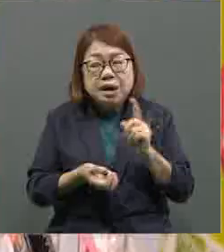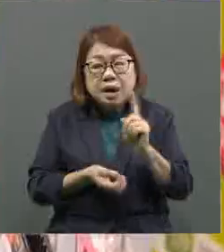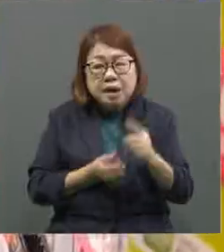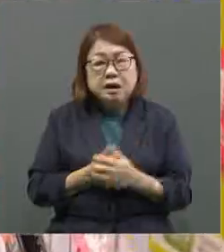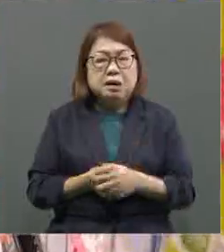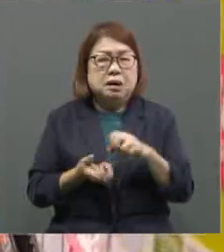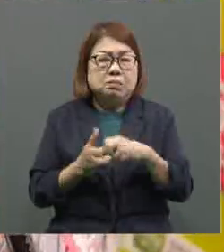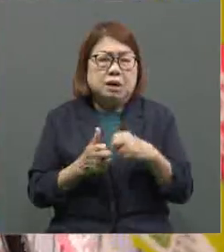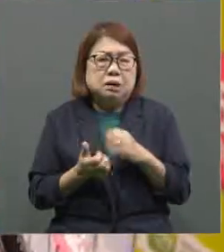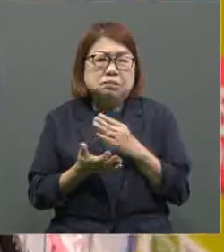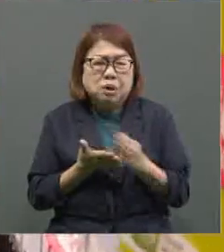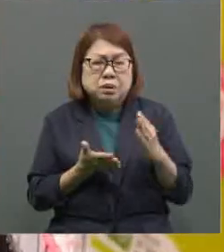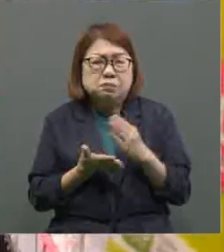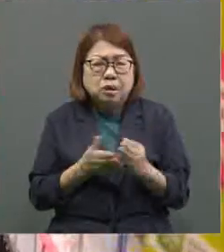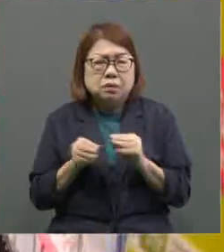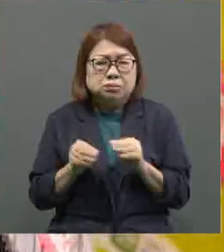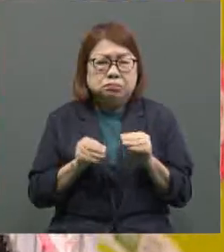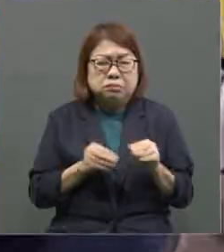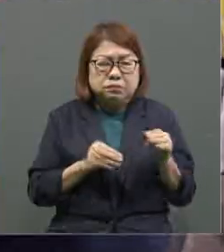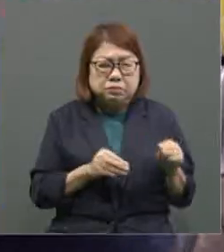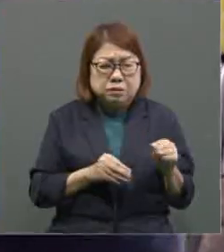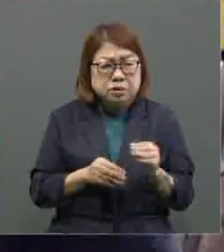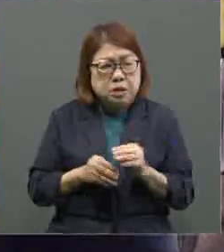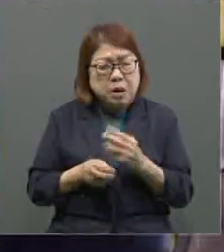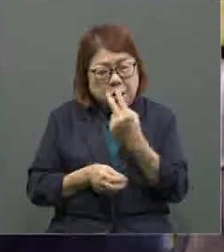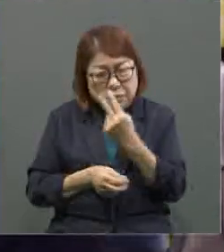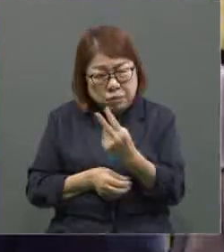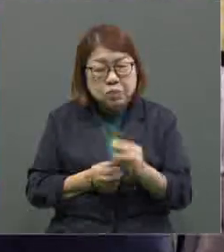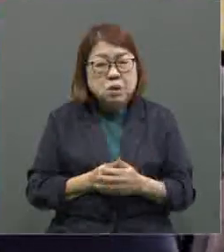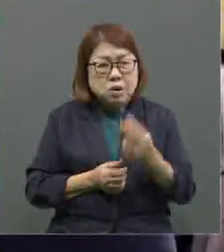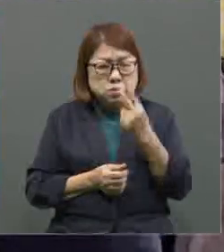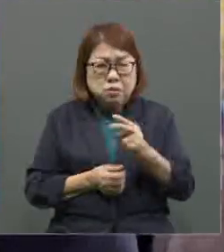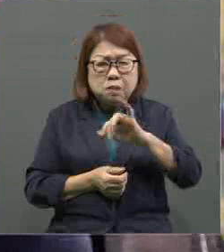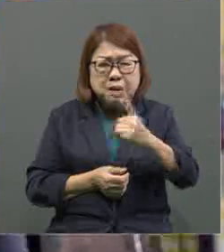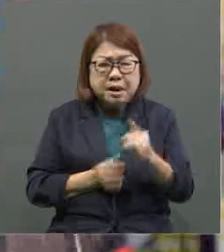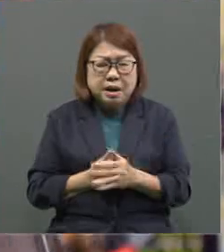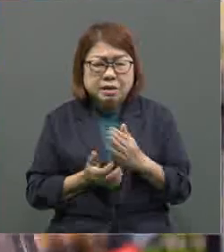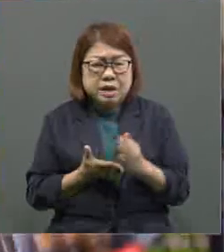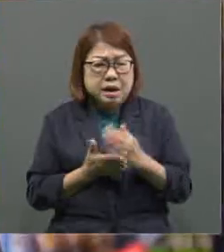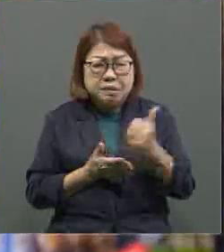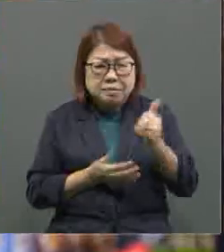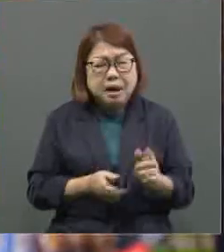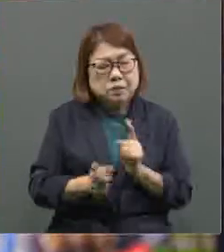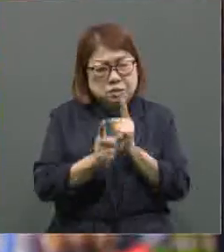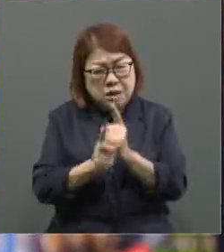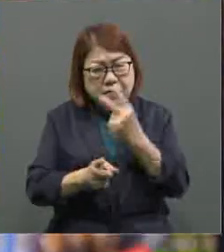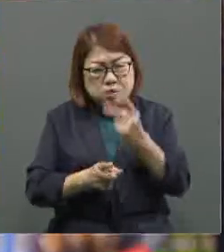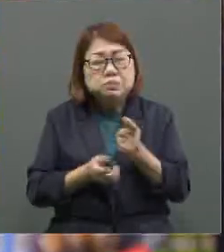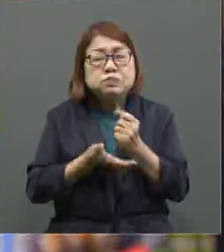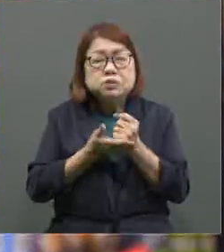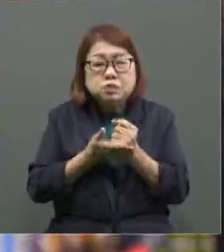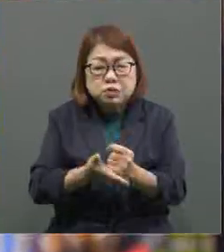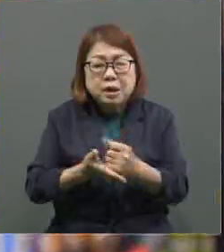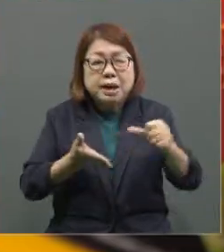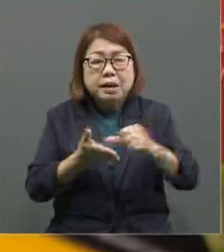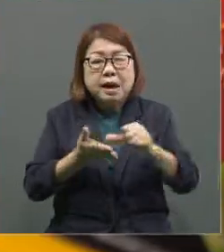จะมีปัญหาเรื่องของการผ่อนชำระและดูว่าใครมีสัญญาณว่าอาจจะจ่ายเงินไม่ไหวแล้วเนี่ยให้เข้าไปดูอย่างใกล้ชิดแล้วก็เข้าไปช่วยปรับโครงสร้าง